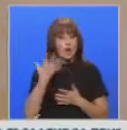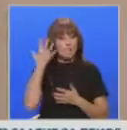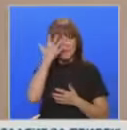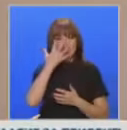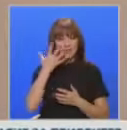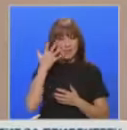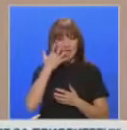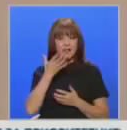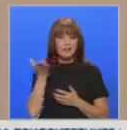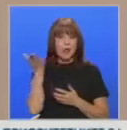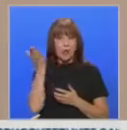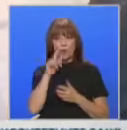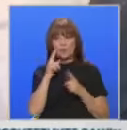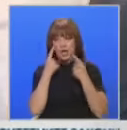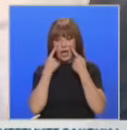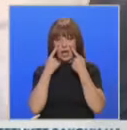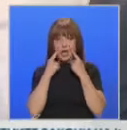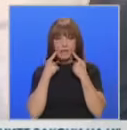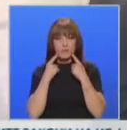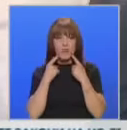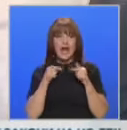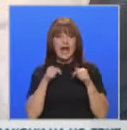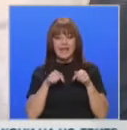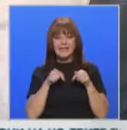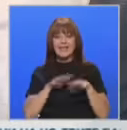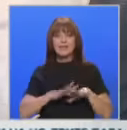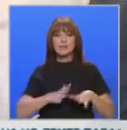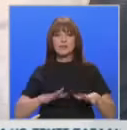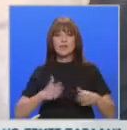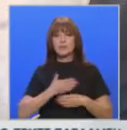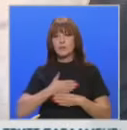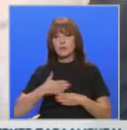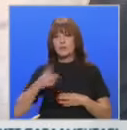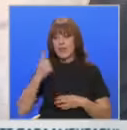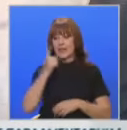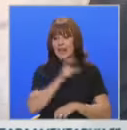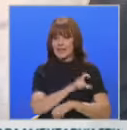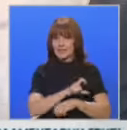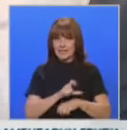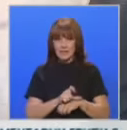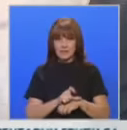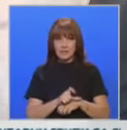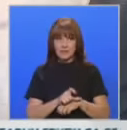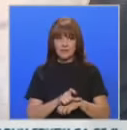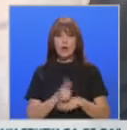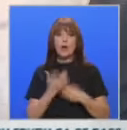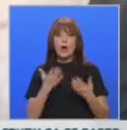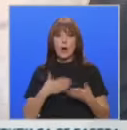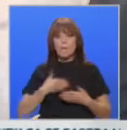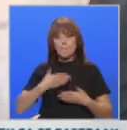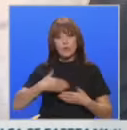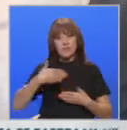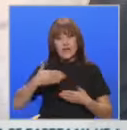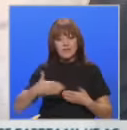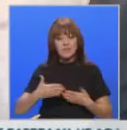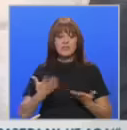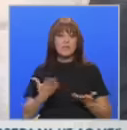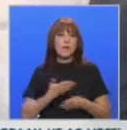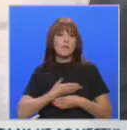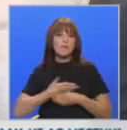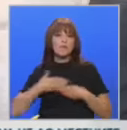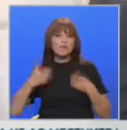обаче още я разплаква. Тази ситуация продължава една седмица, но ехото и последствията продължават години